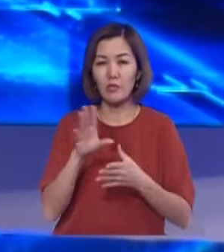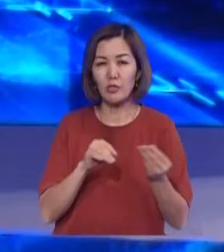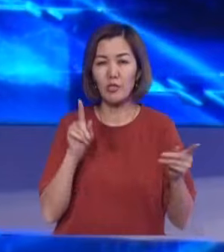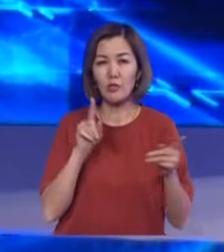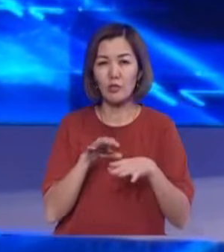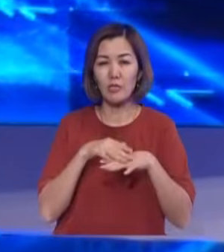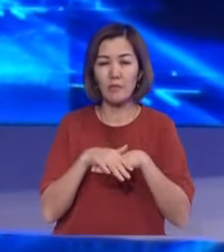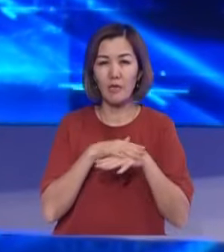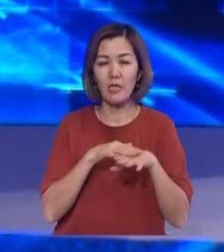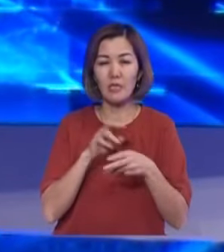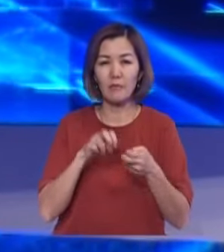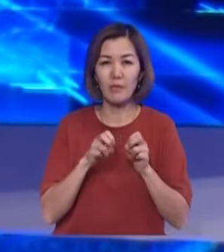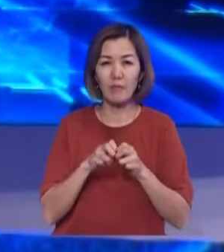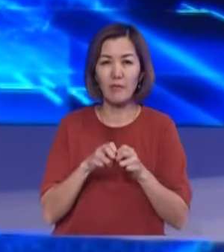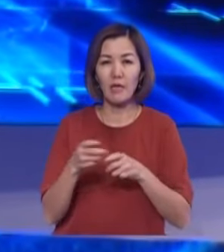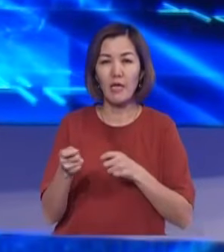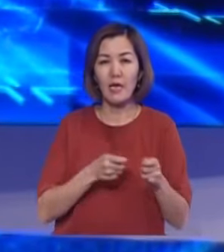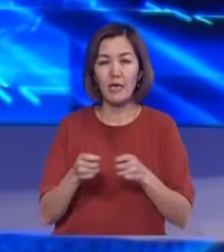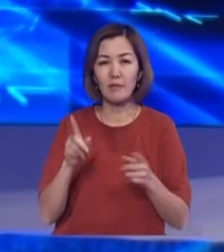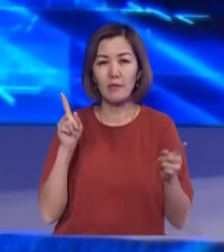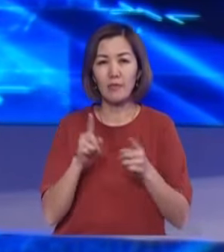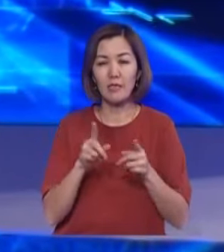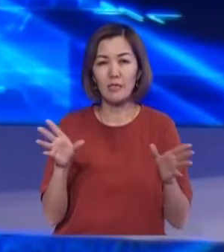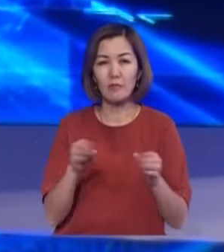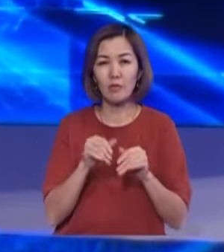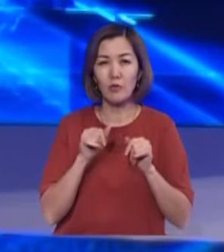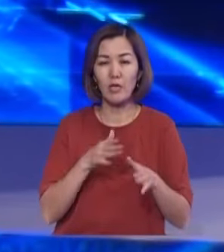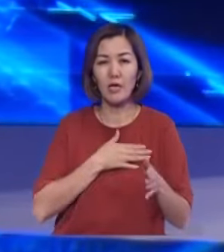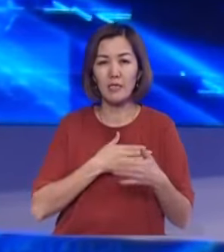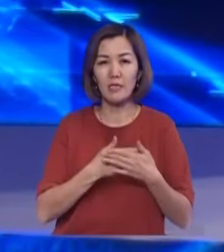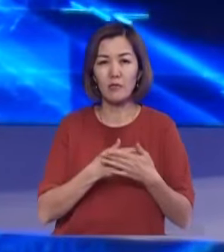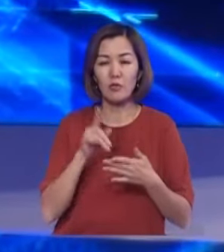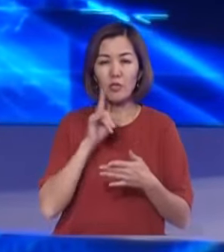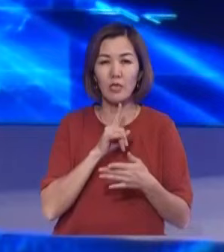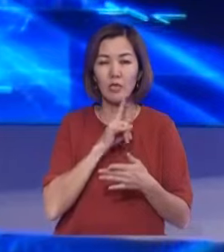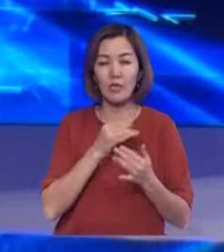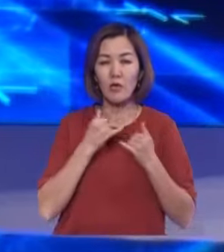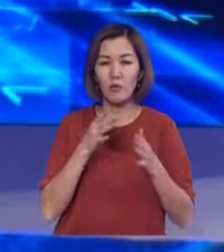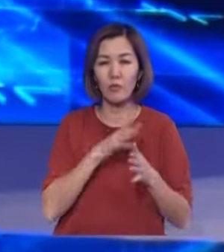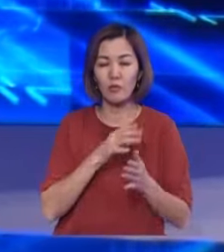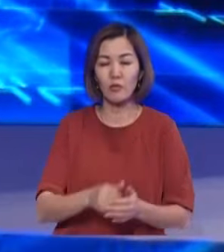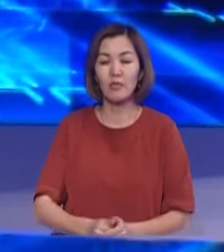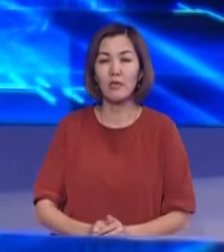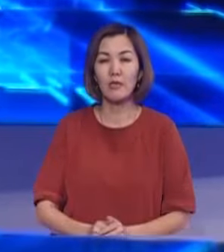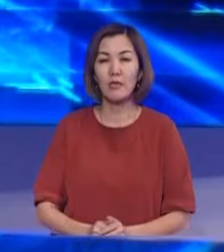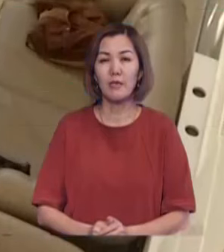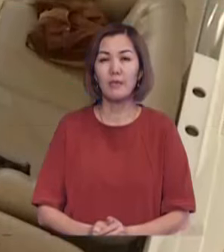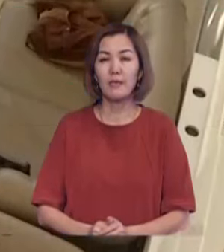жүздесіп, халықтың көрген проблемаларын әкімдіктермен бірлесіп шешуге атсалысып жүрген жандарға құрмет көрсетті.